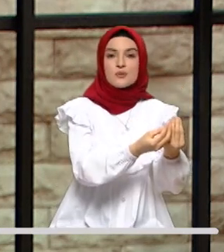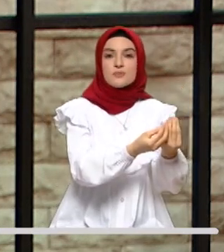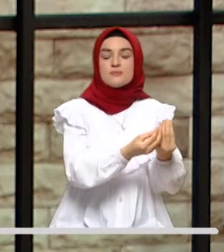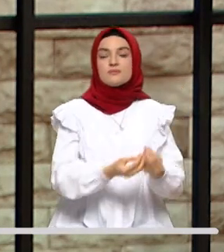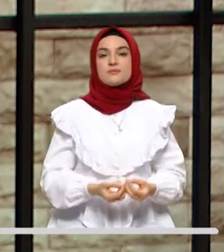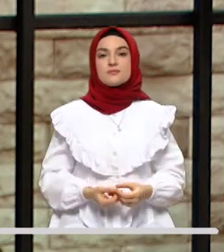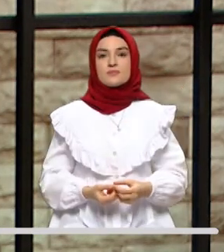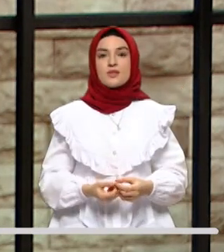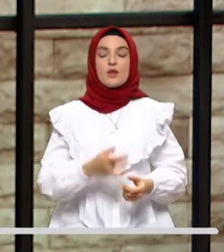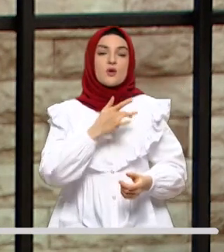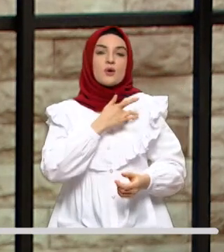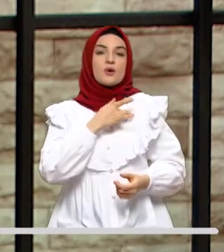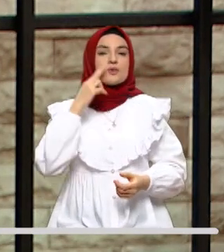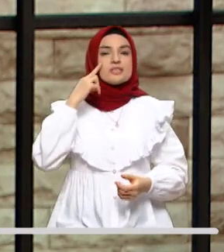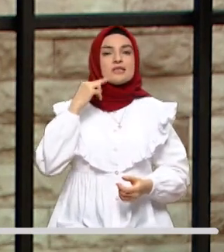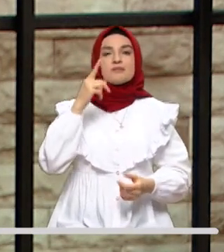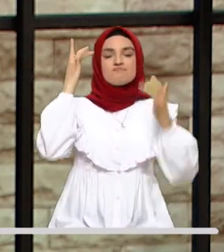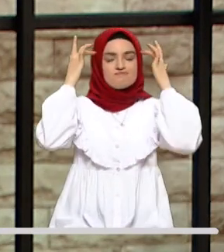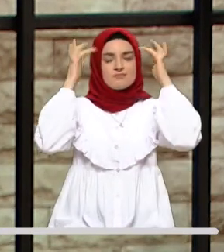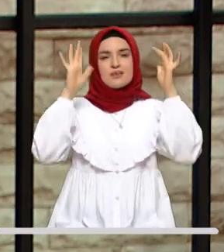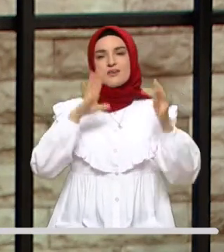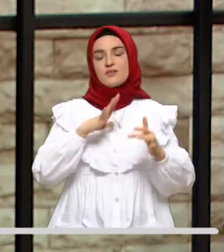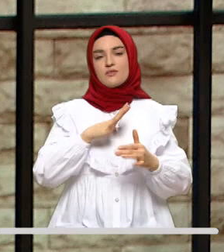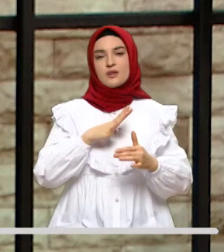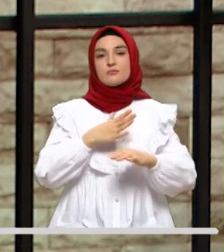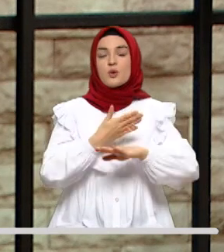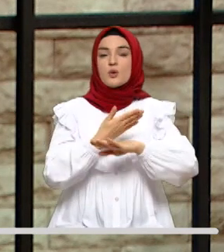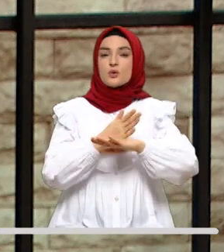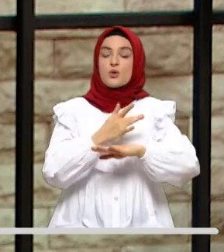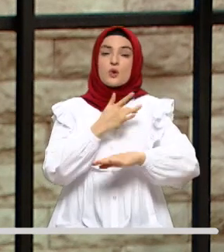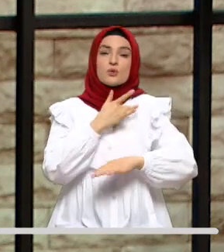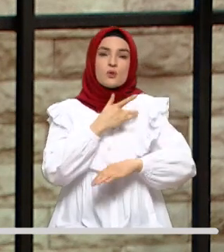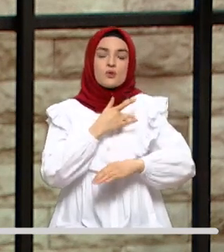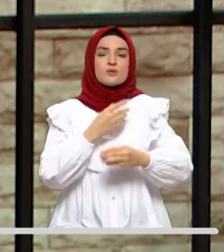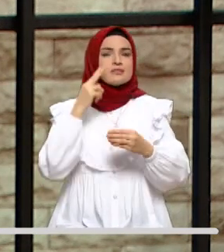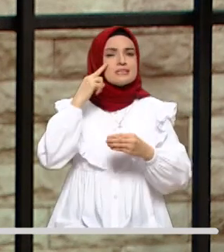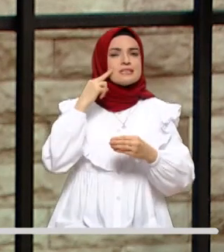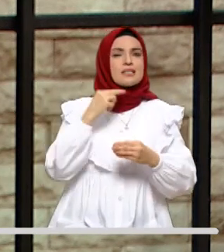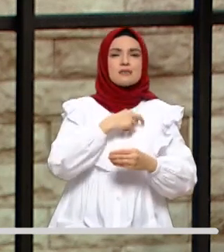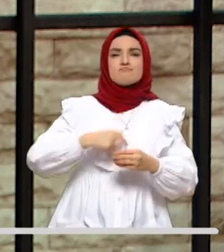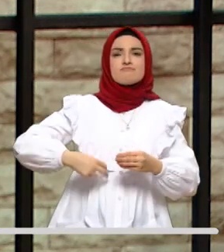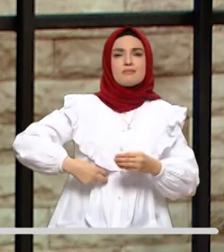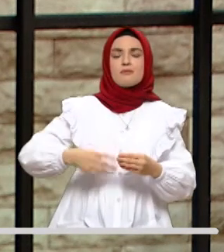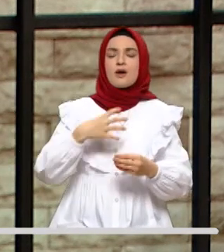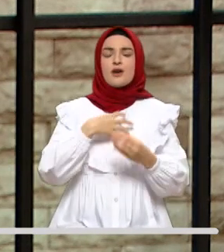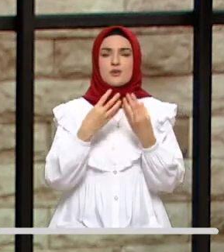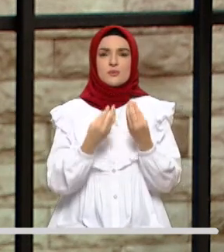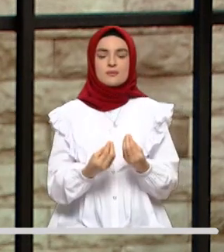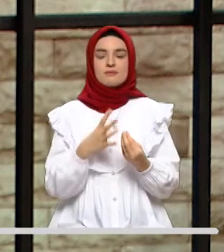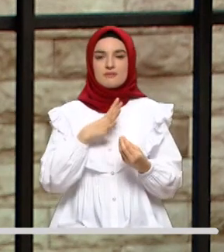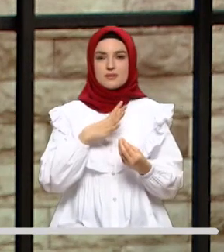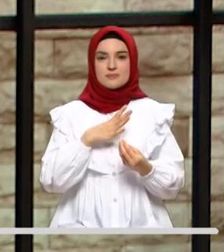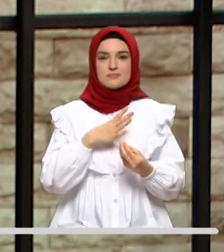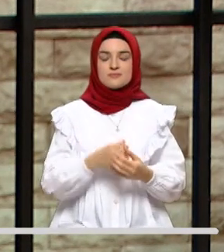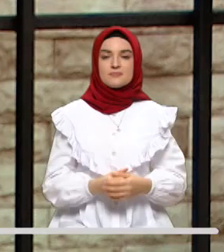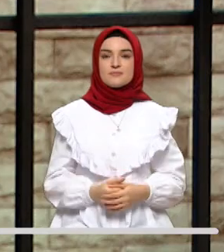sahibi ve gönlü zengin bir medeniyet. Çünkü gönlü zengin peygambere mensup. Gönlü zengin